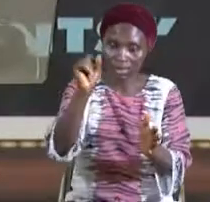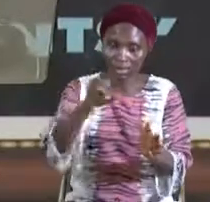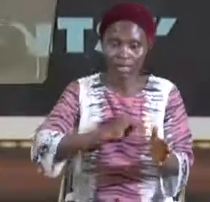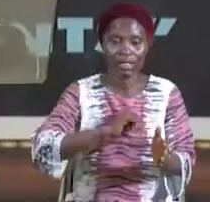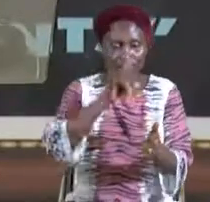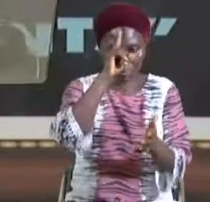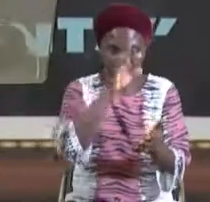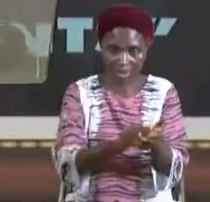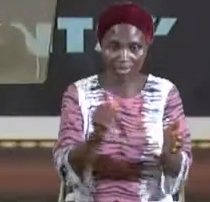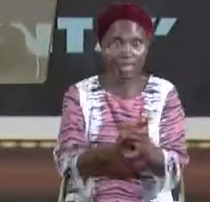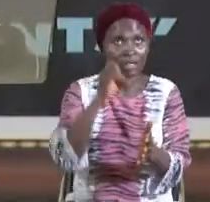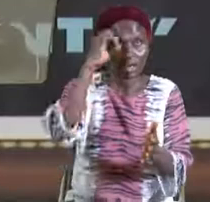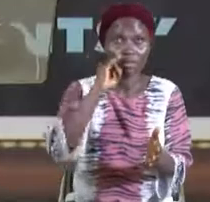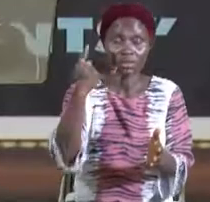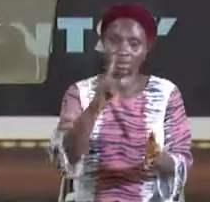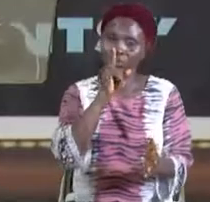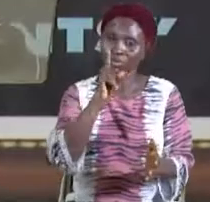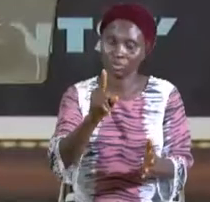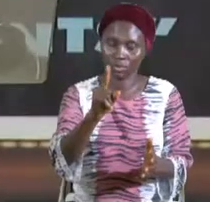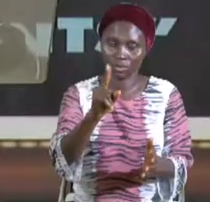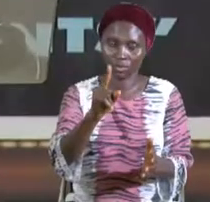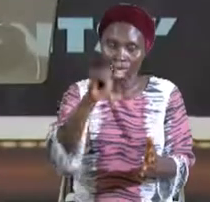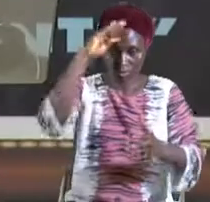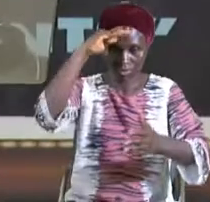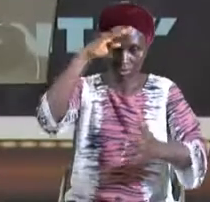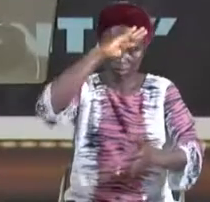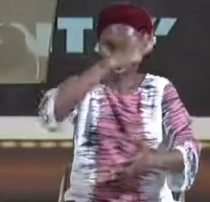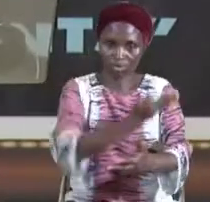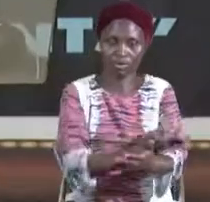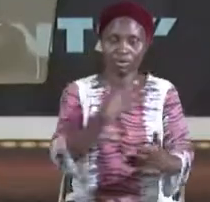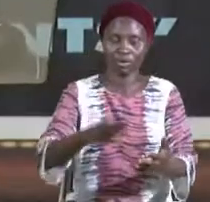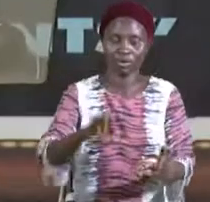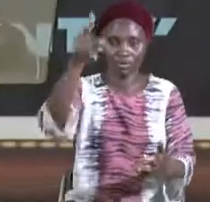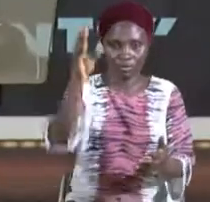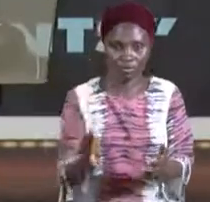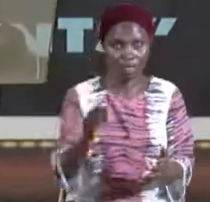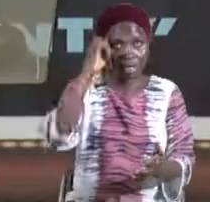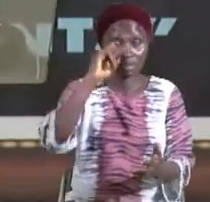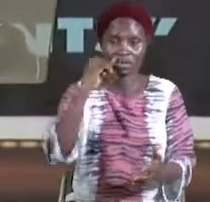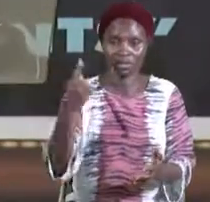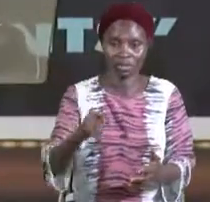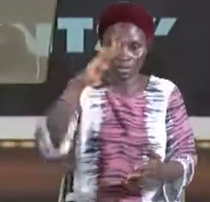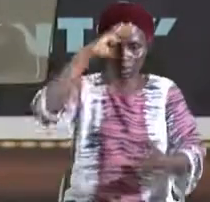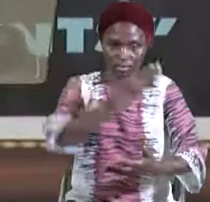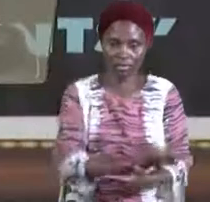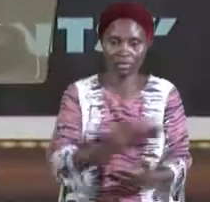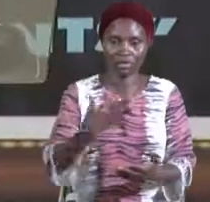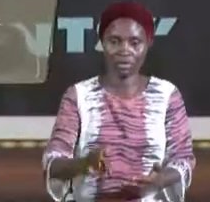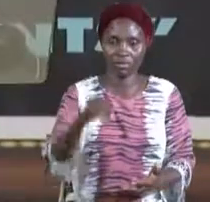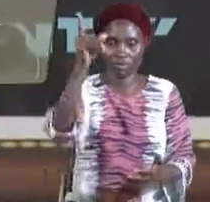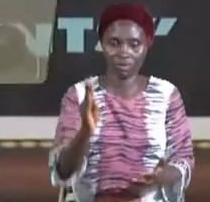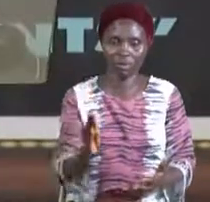crois. Il est le Fils de Dieu. Et il est mort pour moi. Oui, il est le Fils de Dieu. Et je donne toute mon